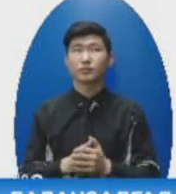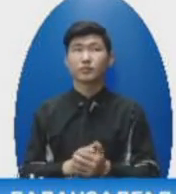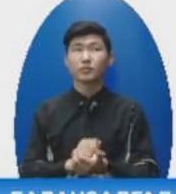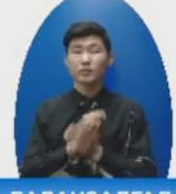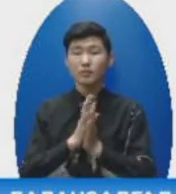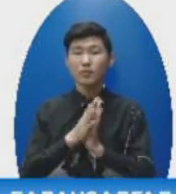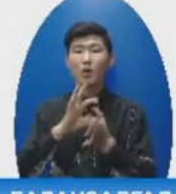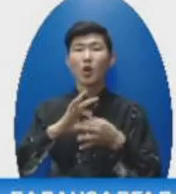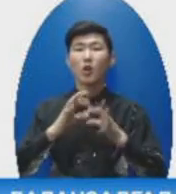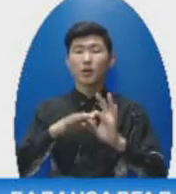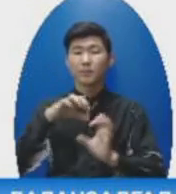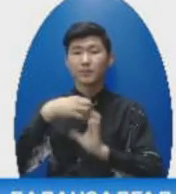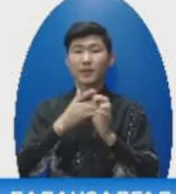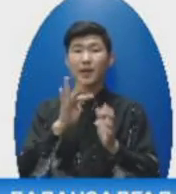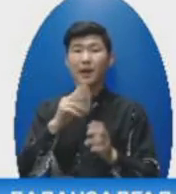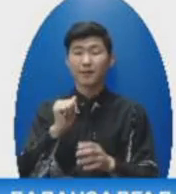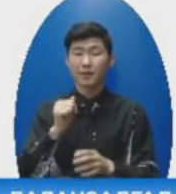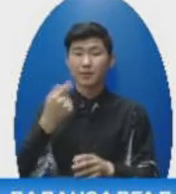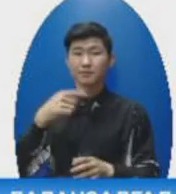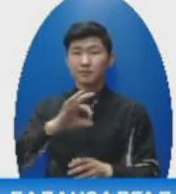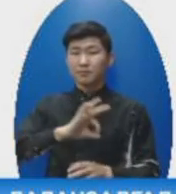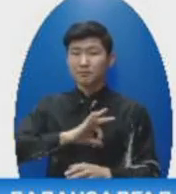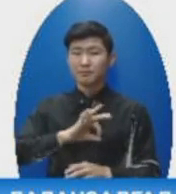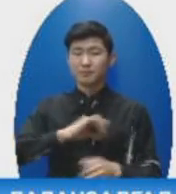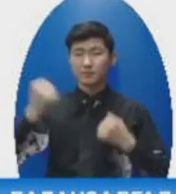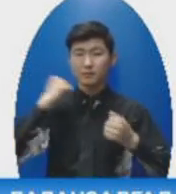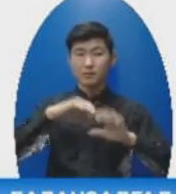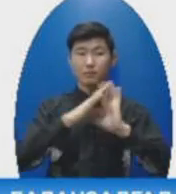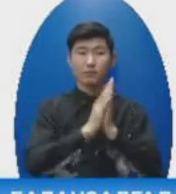олимпик дэлхийн аваргын одоо медаль тамирчдын сар